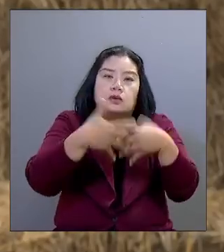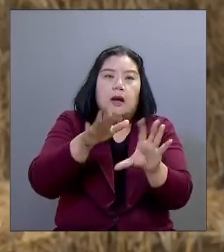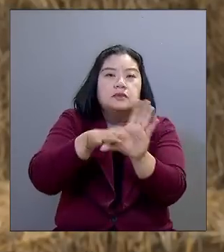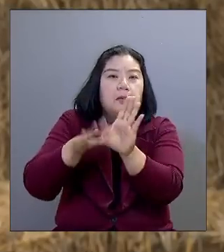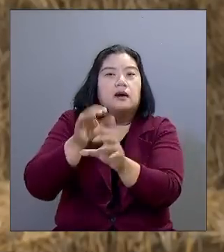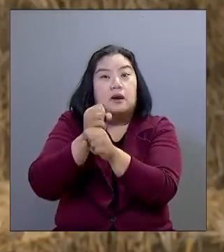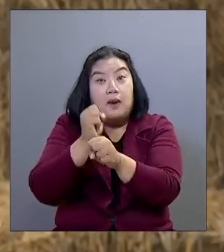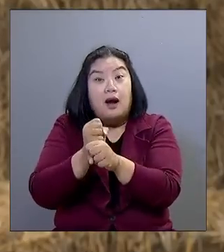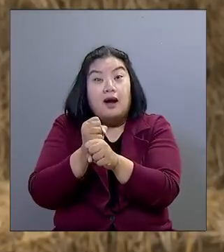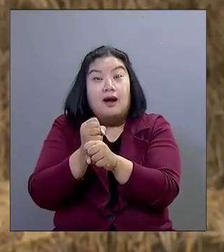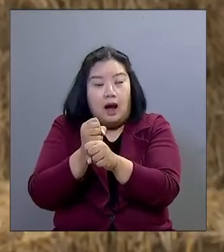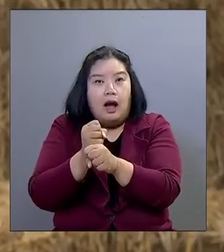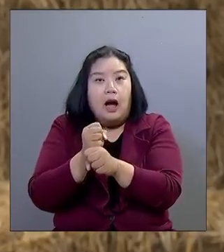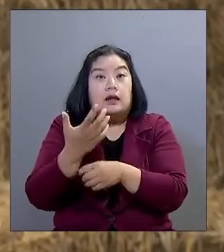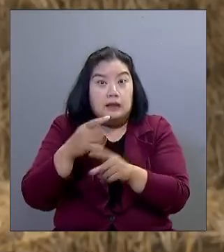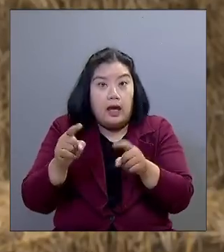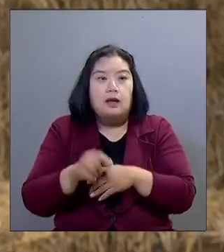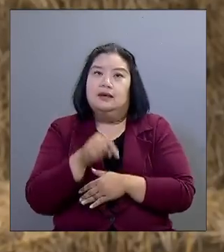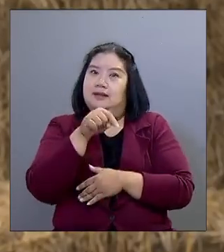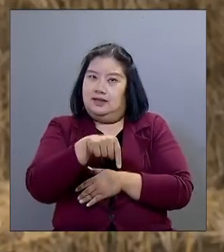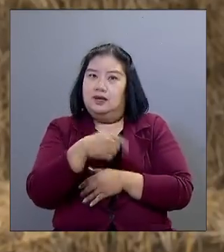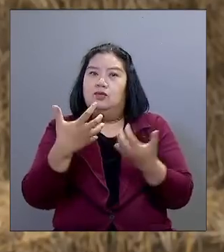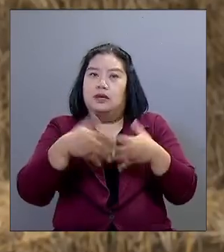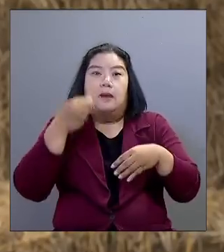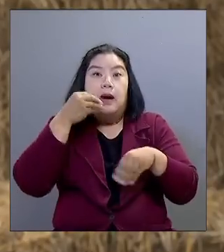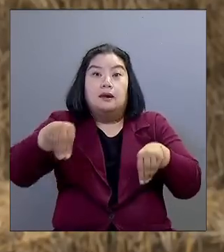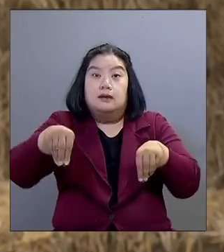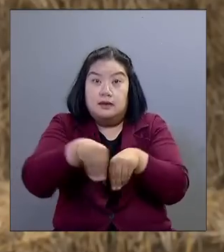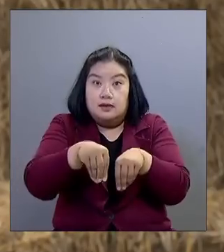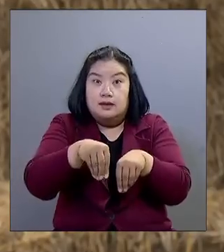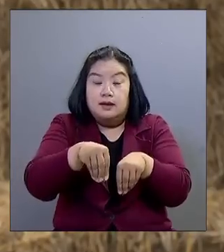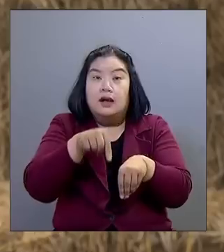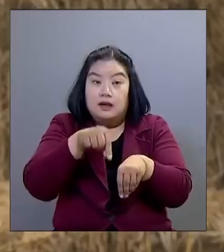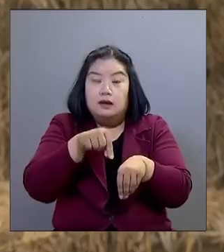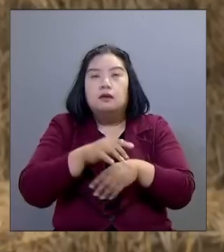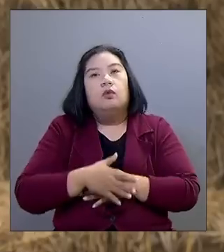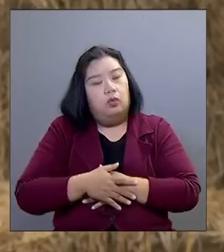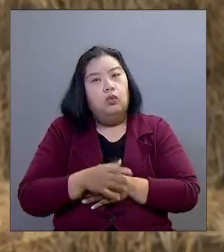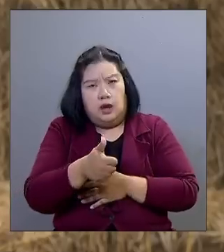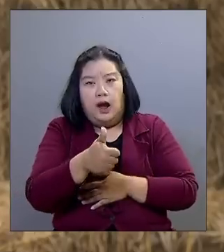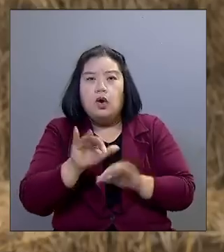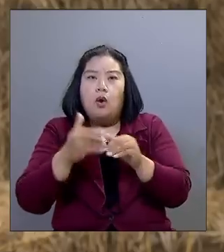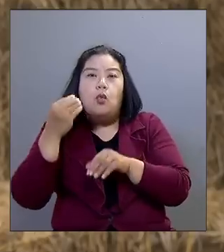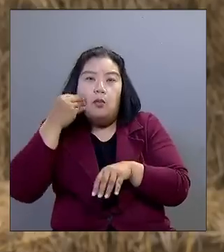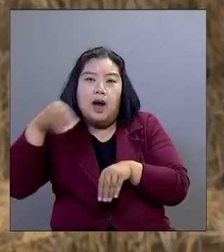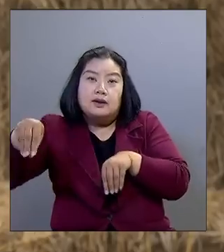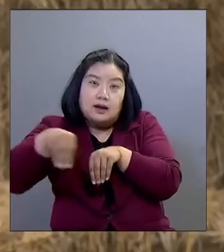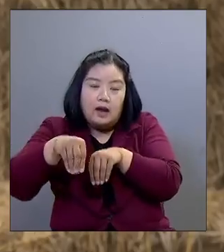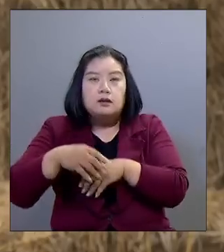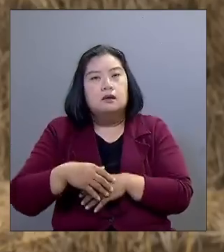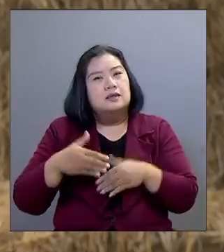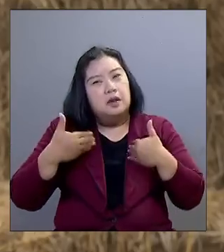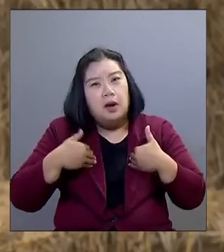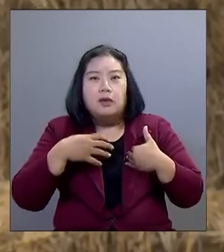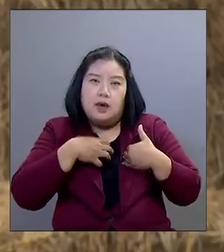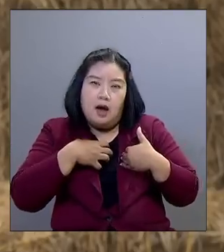งานอุตสาหกรรมค่ะแต่พอเรามีพื้นที่มีโรงงานที่นี่เขาก็สามารถที่จะอยู่กับครอบครัวแล้วก็ทำงานใกล้บ้านแล้วก็